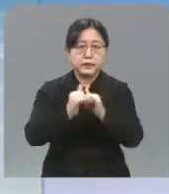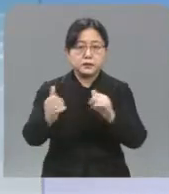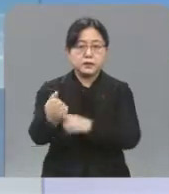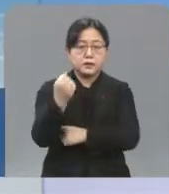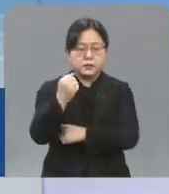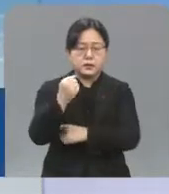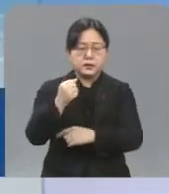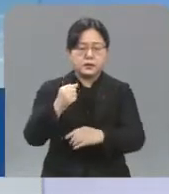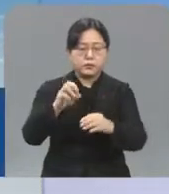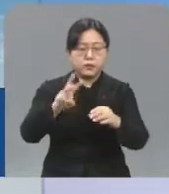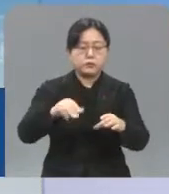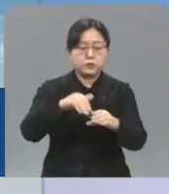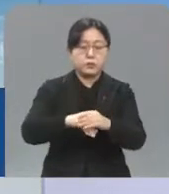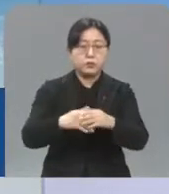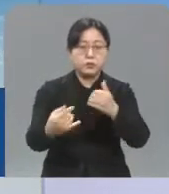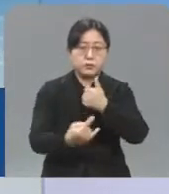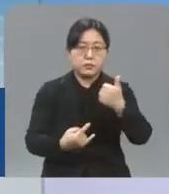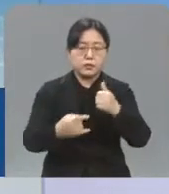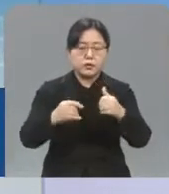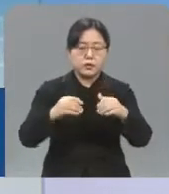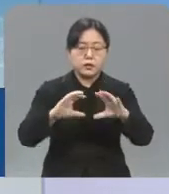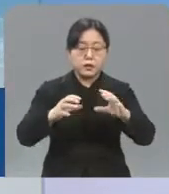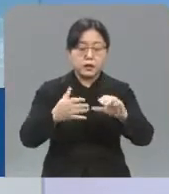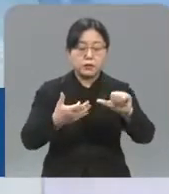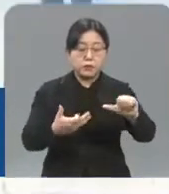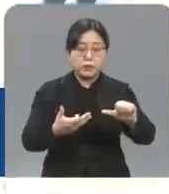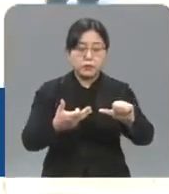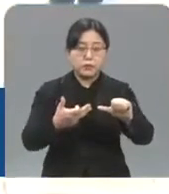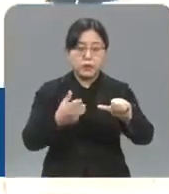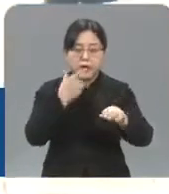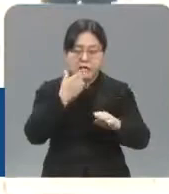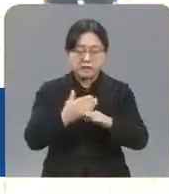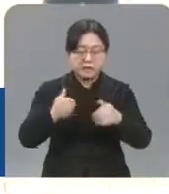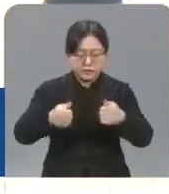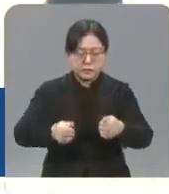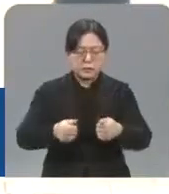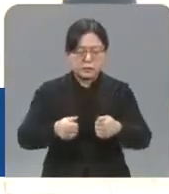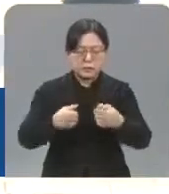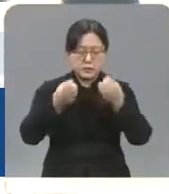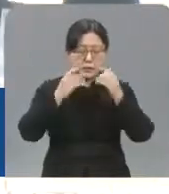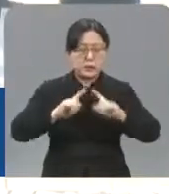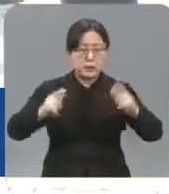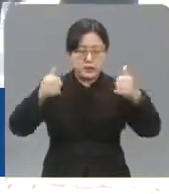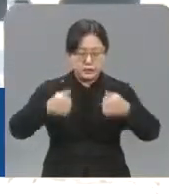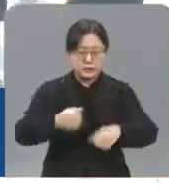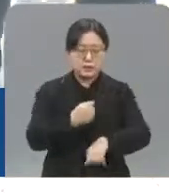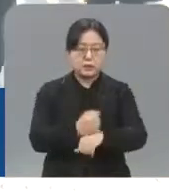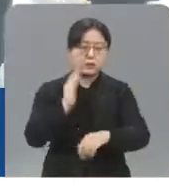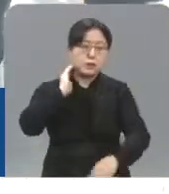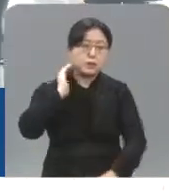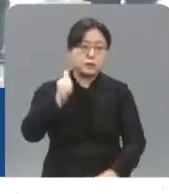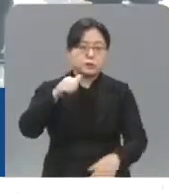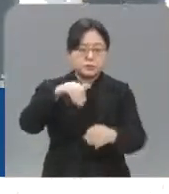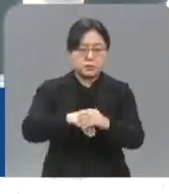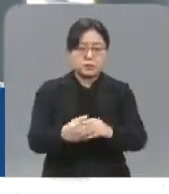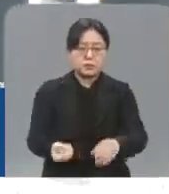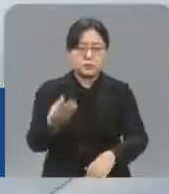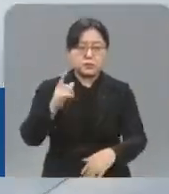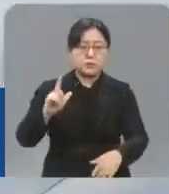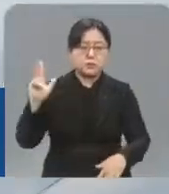국민의힘 광주선대위는 어제 국립 5.18 민주묘지 참배와 신년 인사회를 갖고 대선 승리를